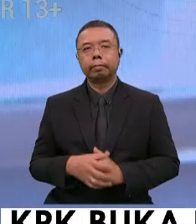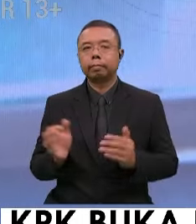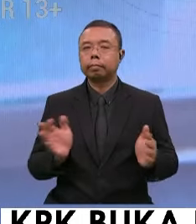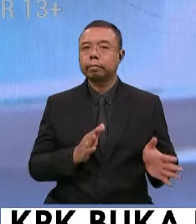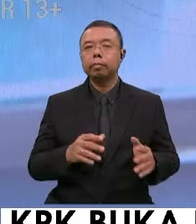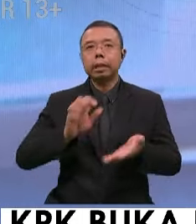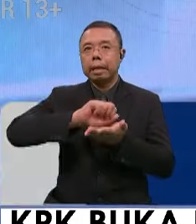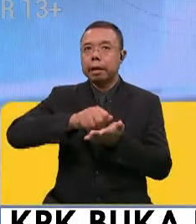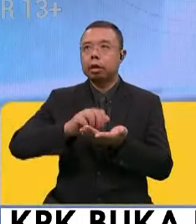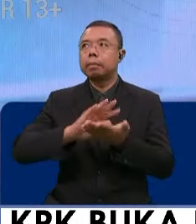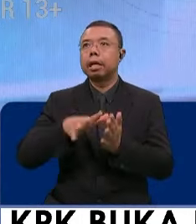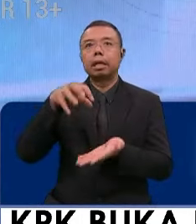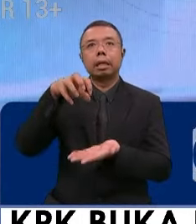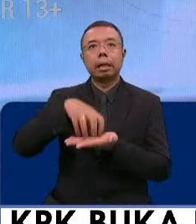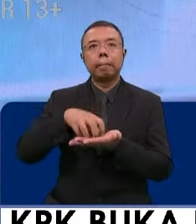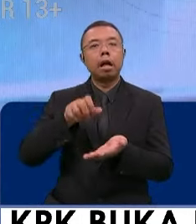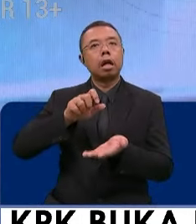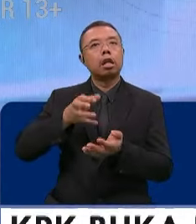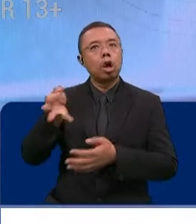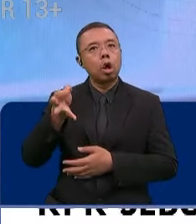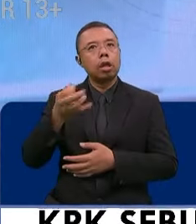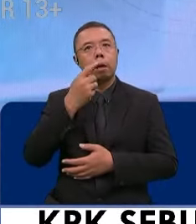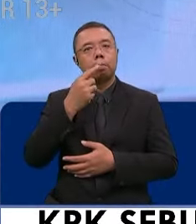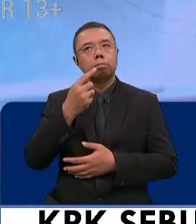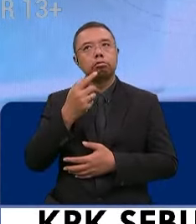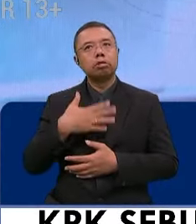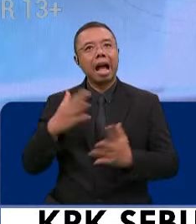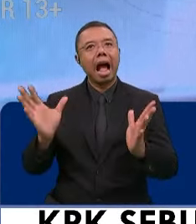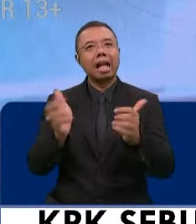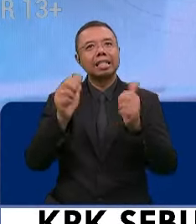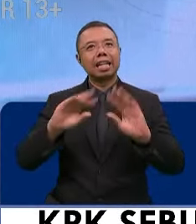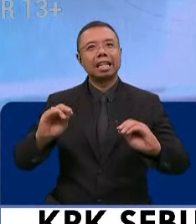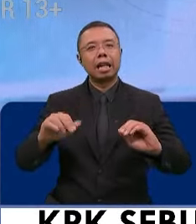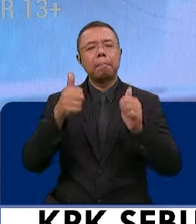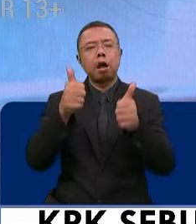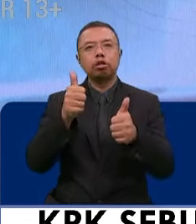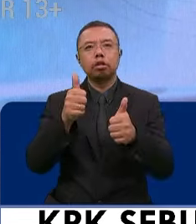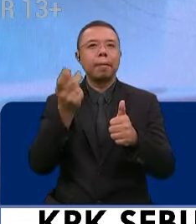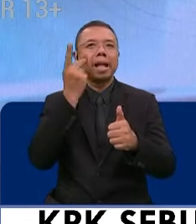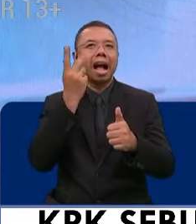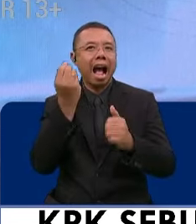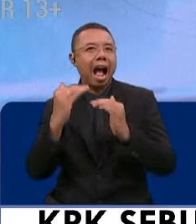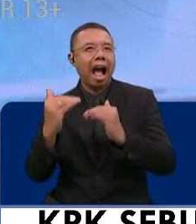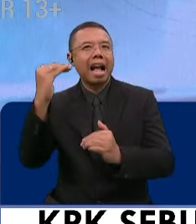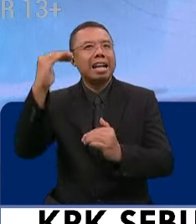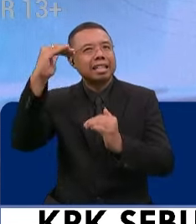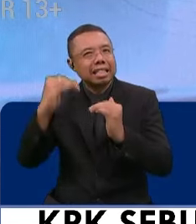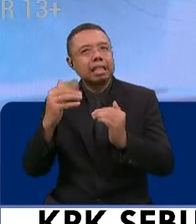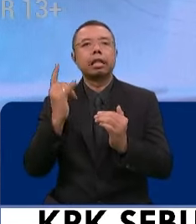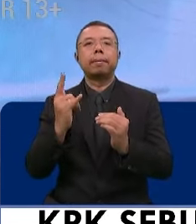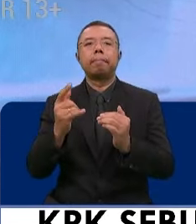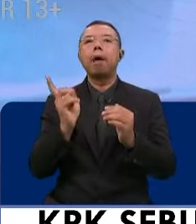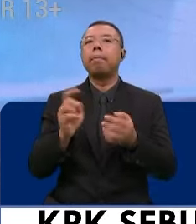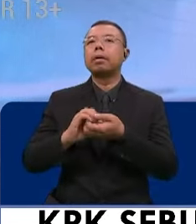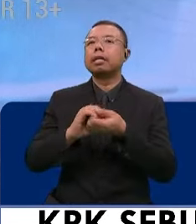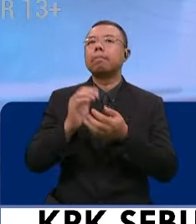Pemirsa, Madiun menjadi salah satu kota yang dinobatkan sebagai kota berkinerja terbaik dalam menjaga inflasi. Kinerja ini tentu tidak lepas dari sinergi antara